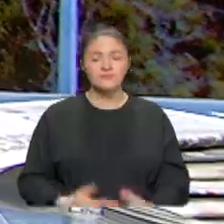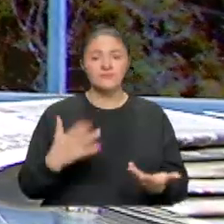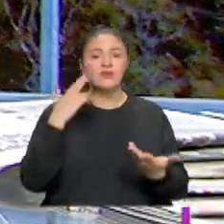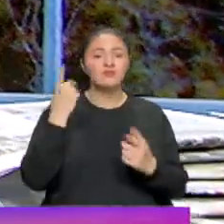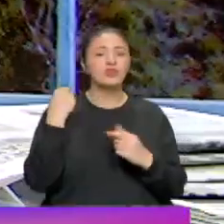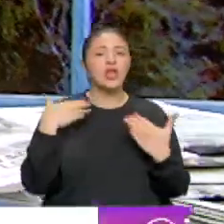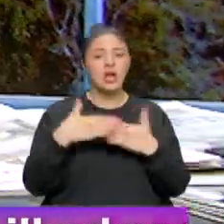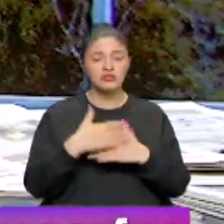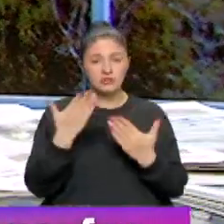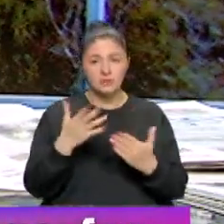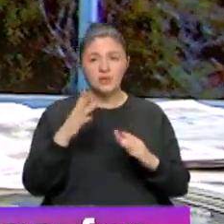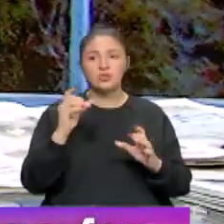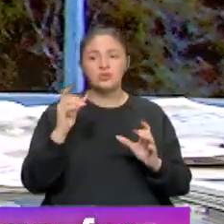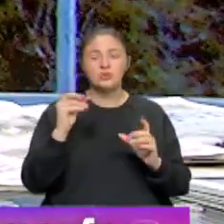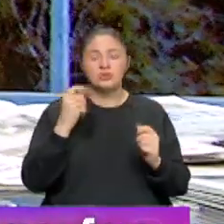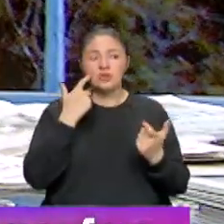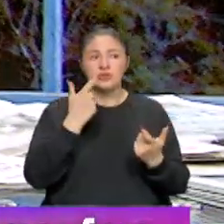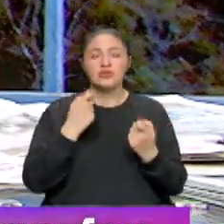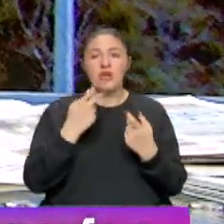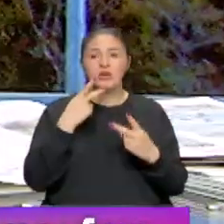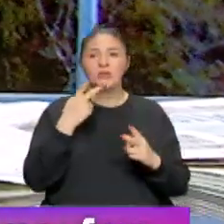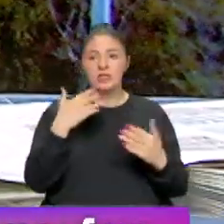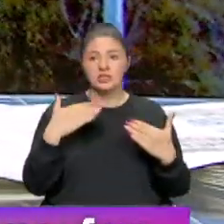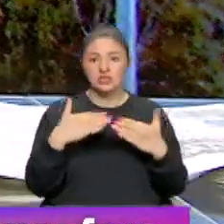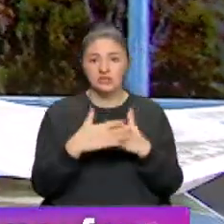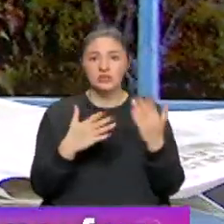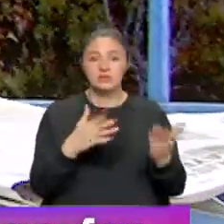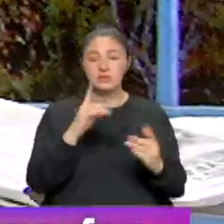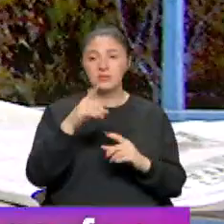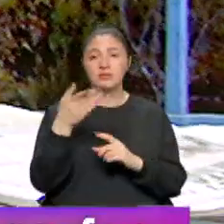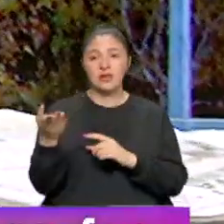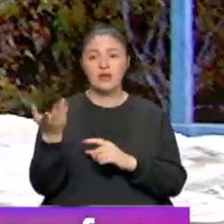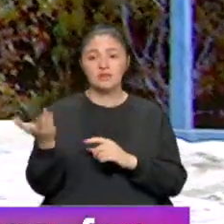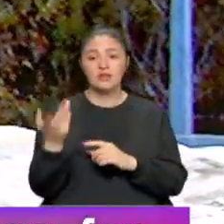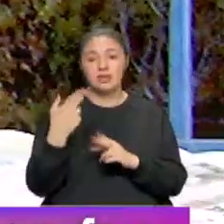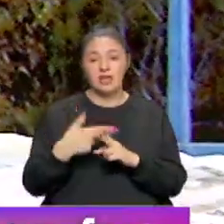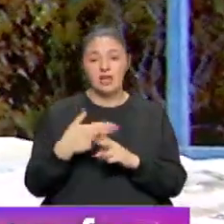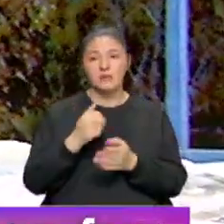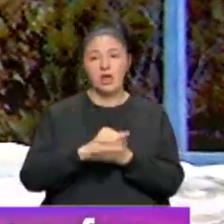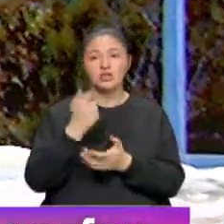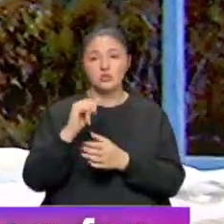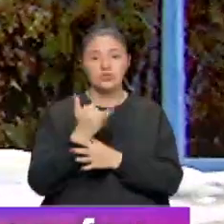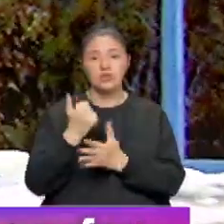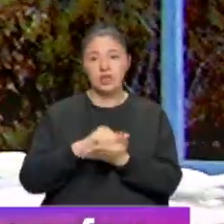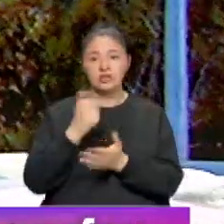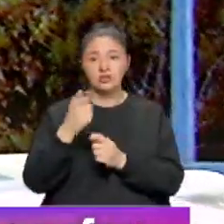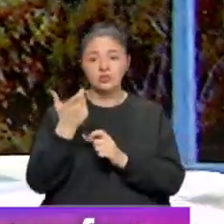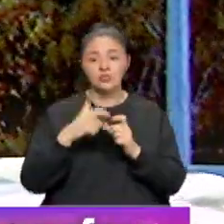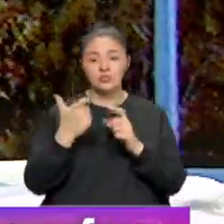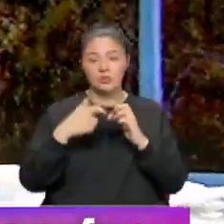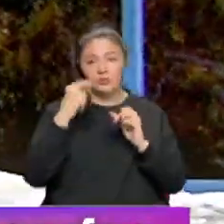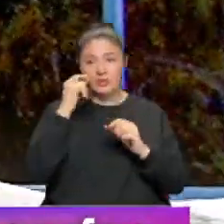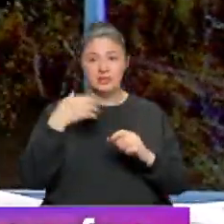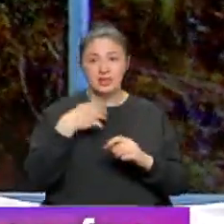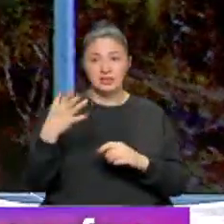Efendim dün akşam çarpıcı açıklamaların gecesiydi bir tarafta deneyimli gazeteci Usta gazeteci Uğur Dündar kendisi